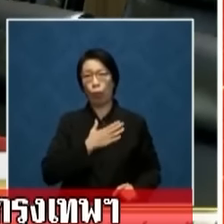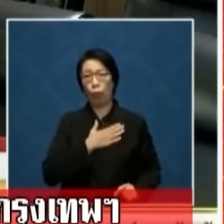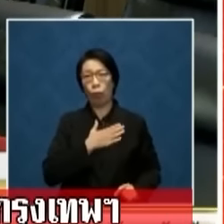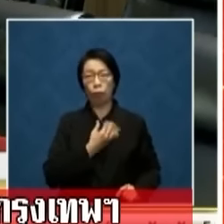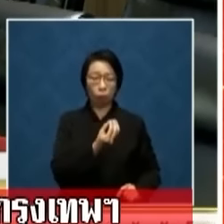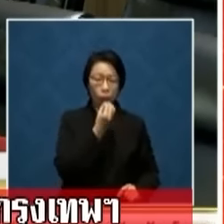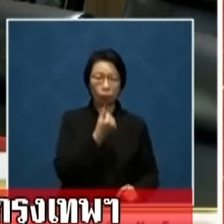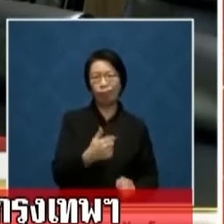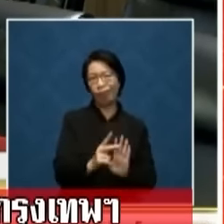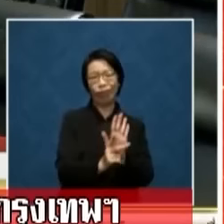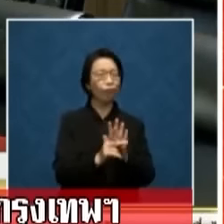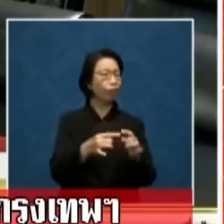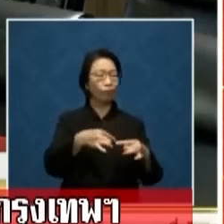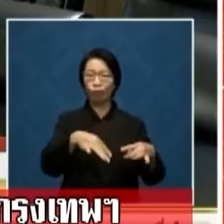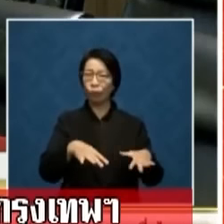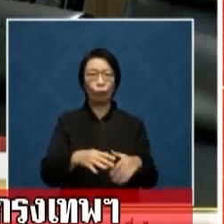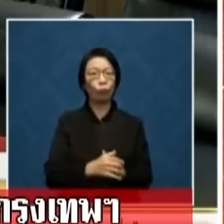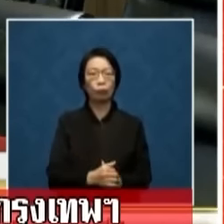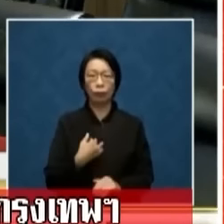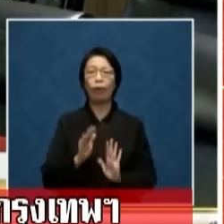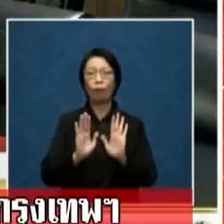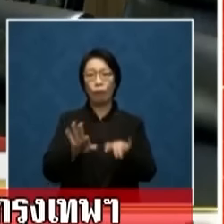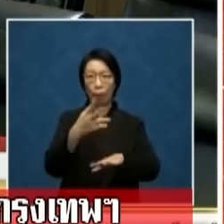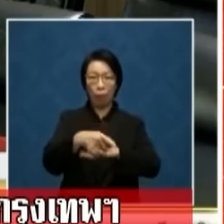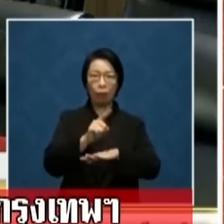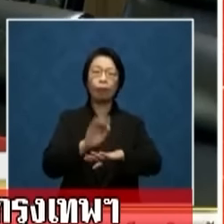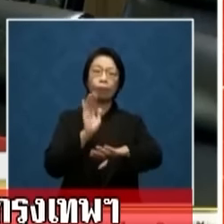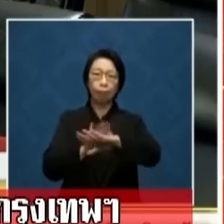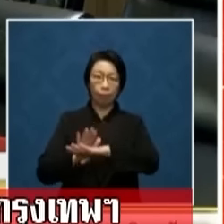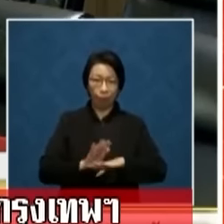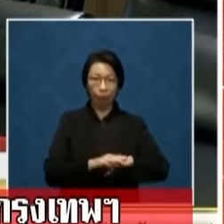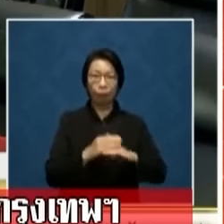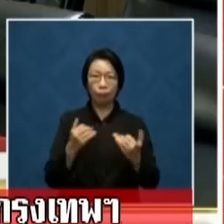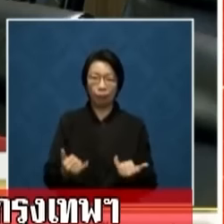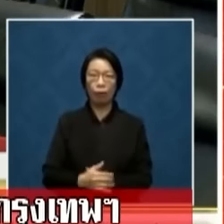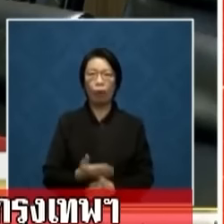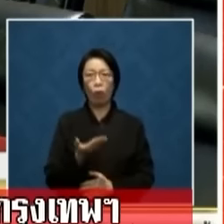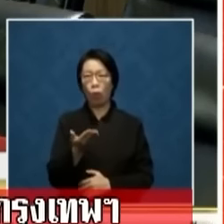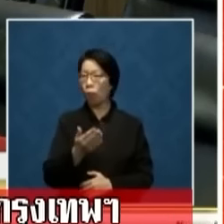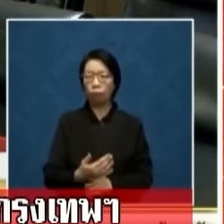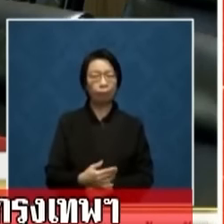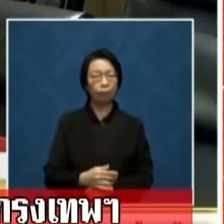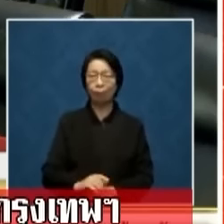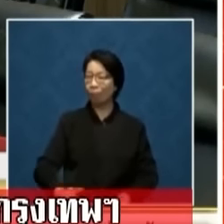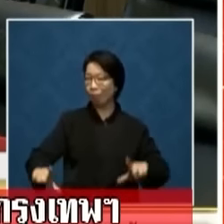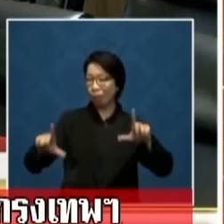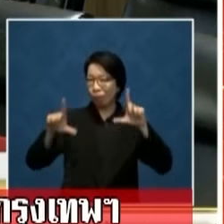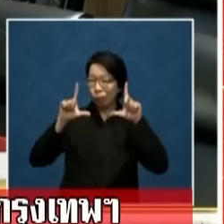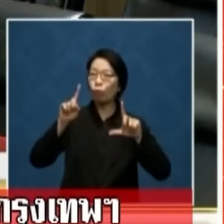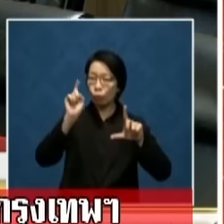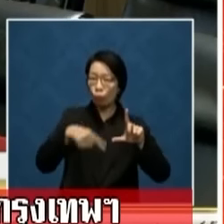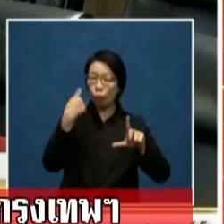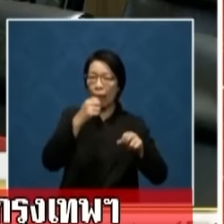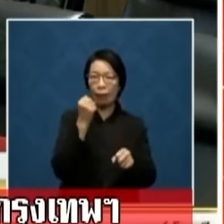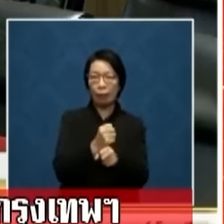องที่ผิดกติกาผมอยากให้ท่านประธานกำชับเรื่องนี้แล้วก็ขอประณามเพื่อนส.ส.บางคนที่มีพฤติ